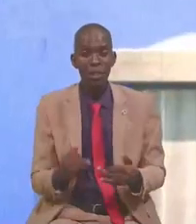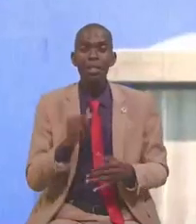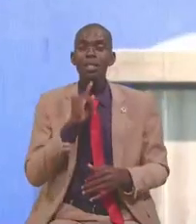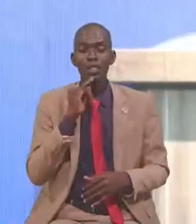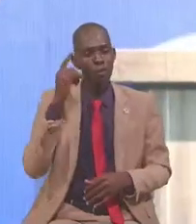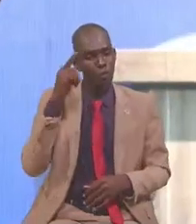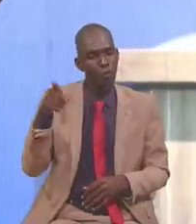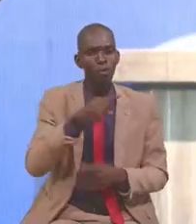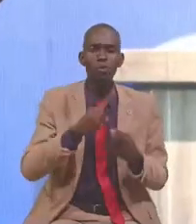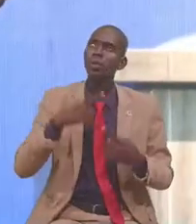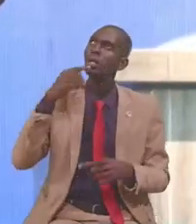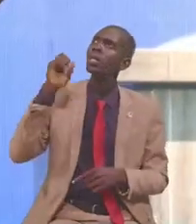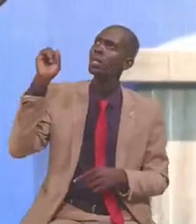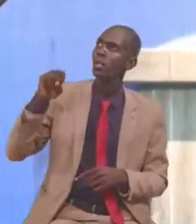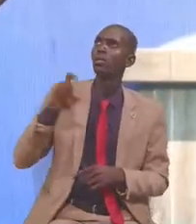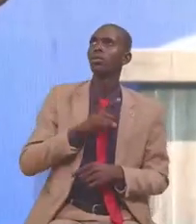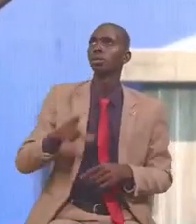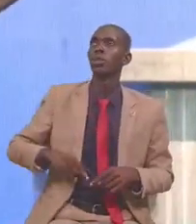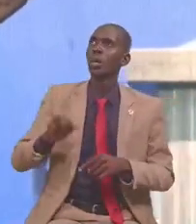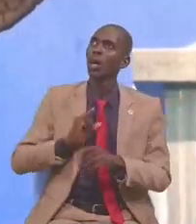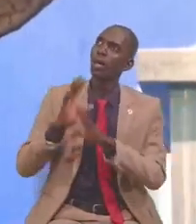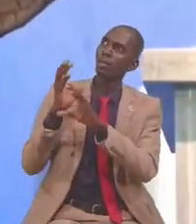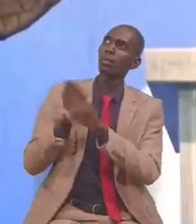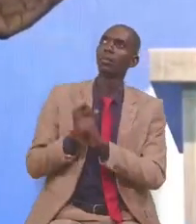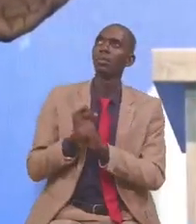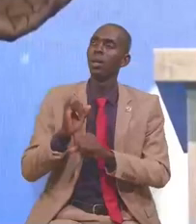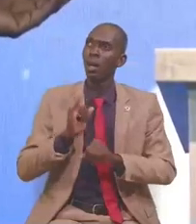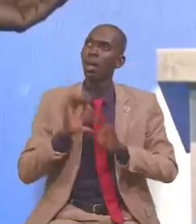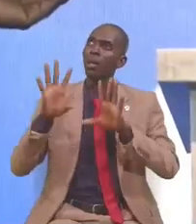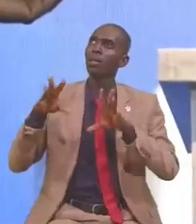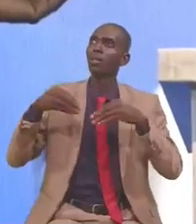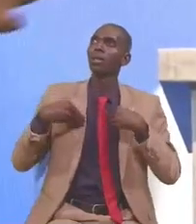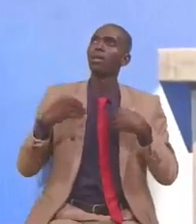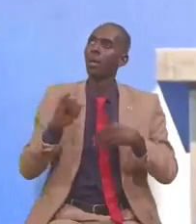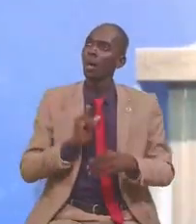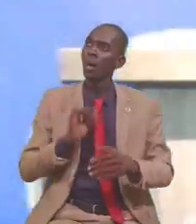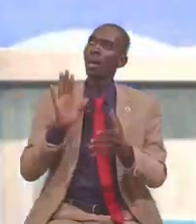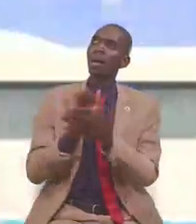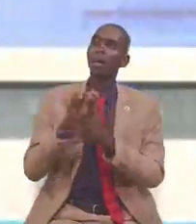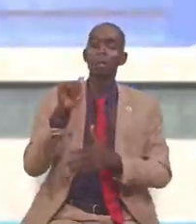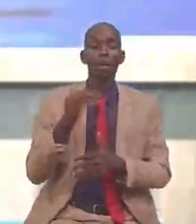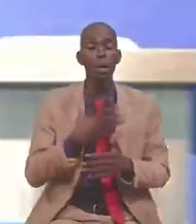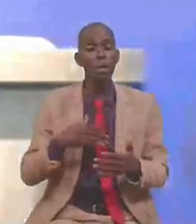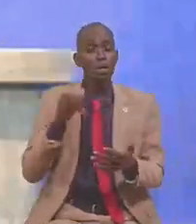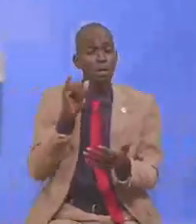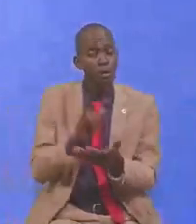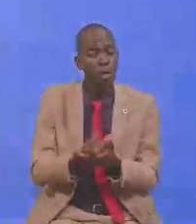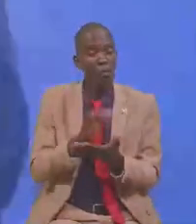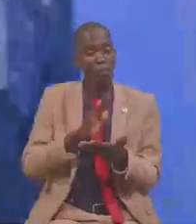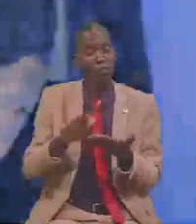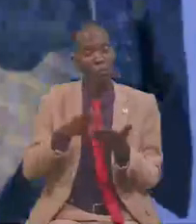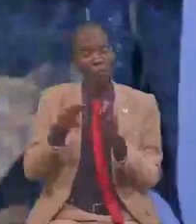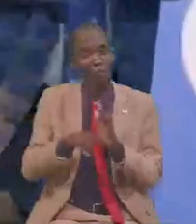Seigneur, je reçois, j'accepte, je crois. Et ce pardon et ce